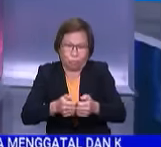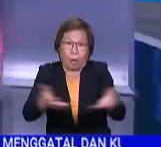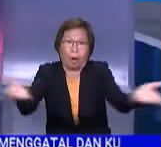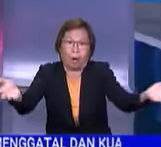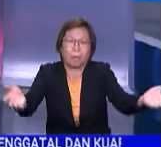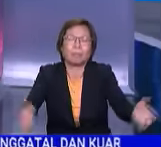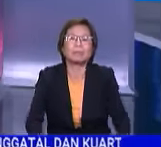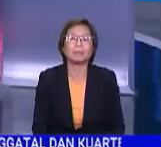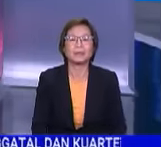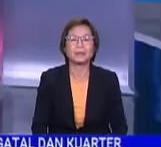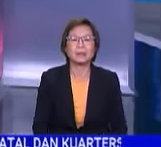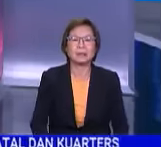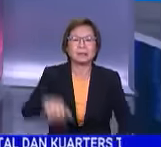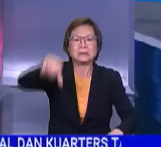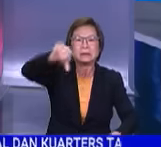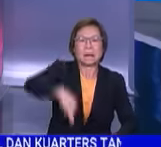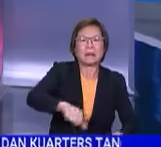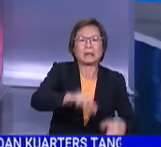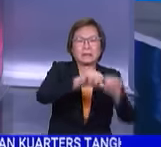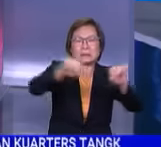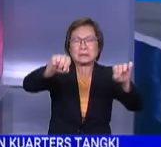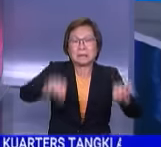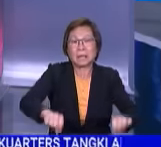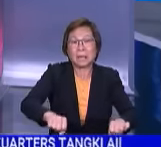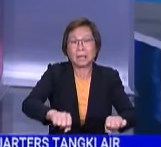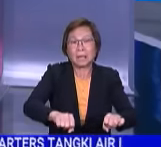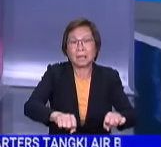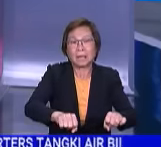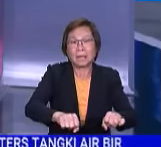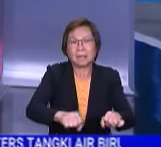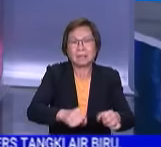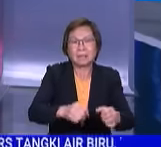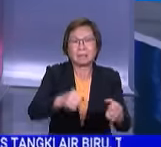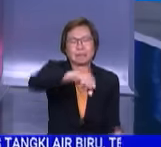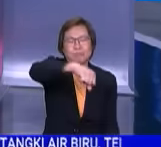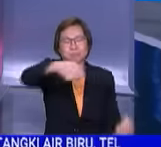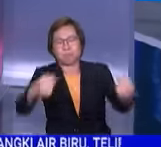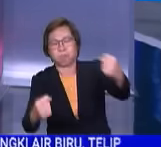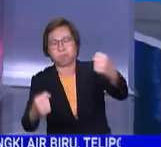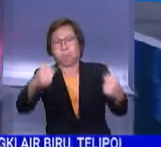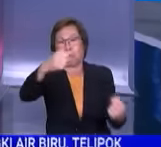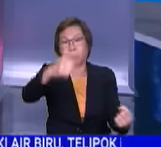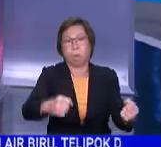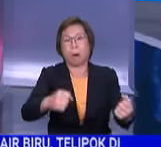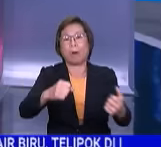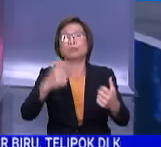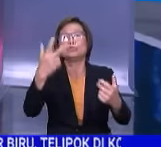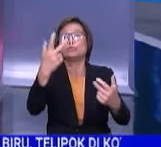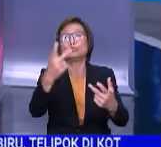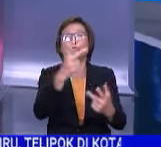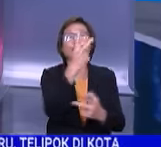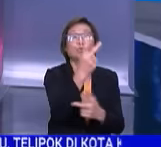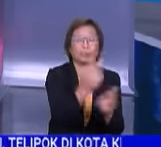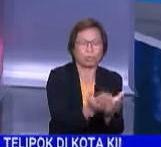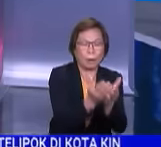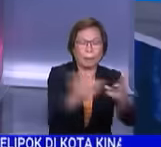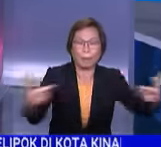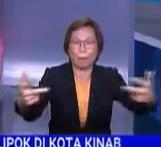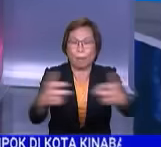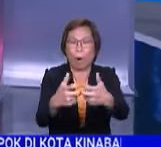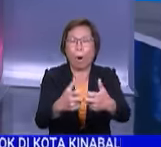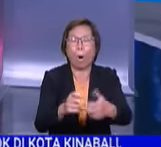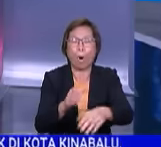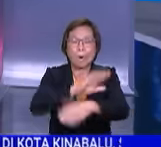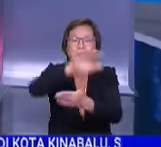Kegagalan sistem kemudi disyaki menjadi punca pelanggaran dua buah kapal di perairan Muar Johor tengah malam tadi. Kapal